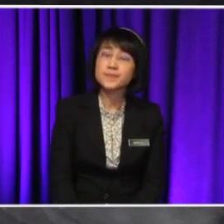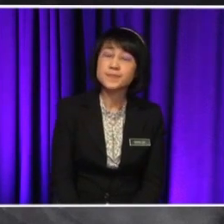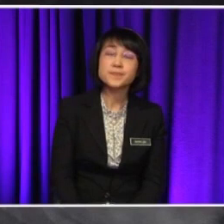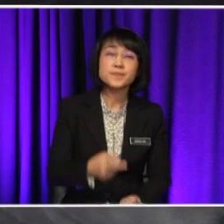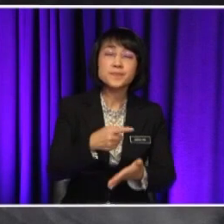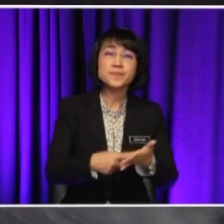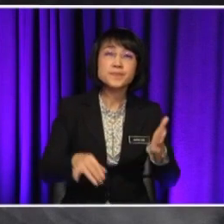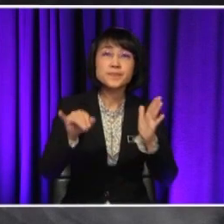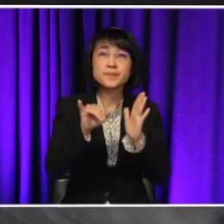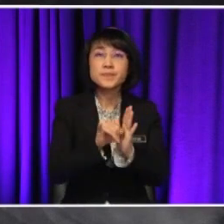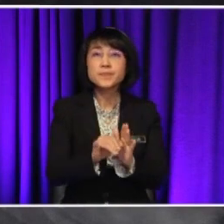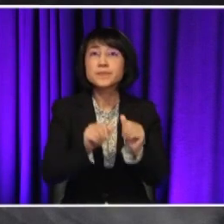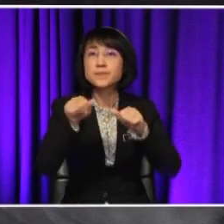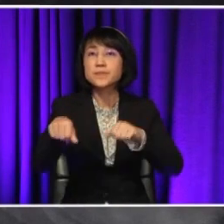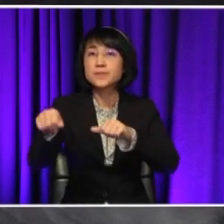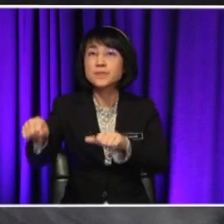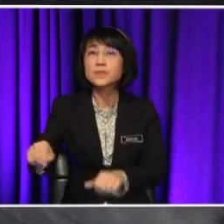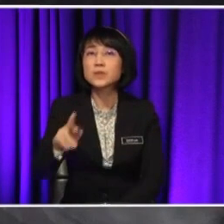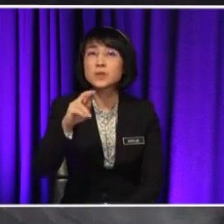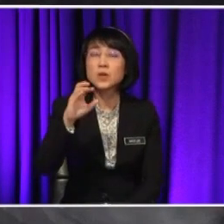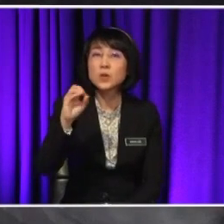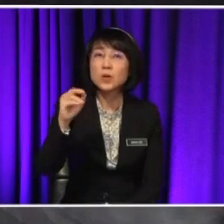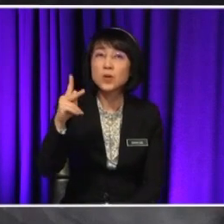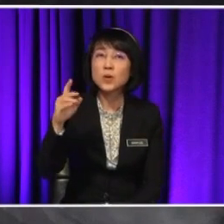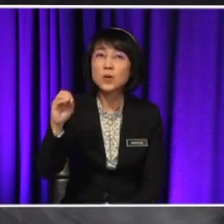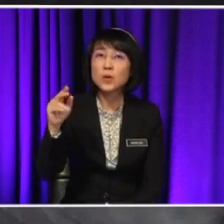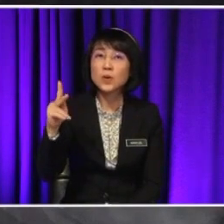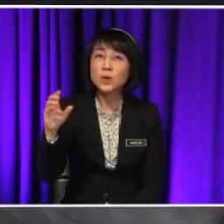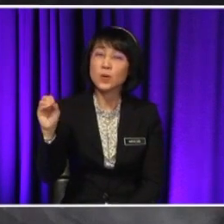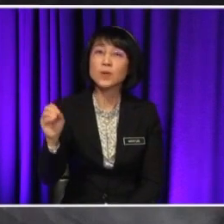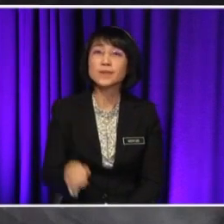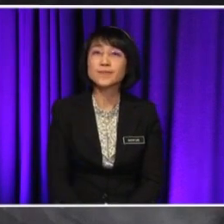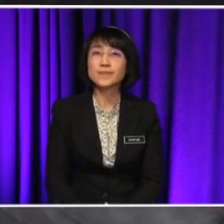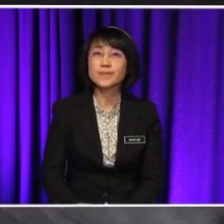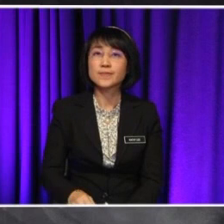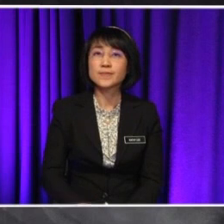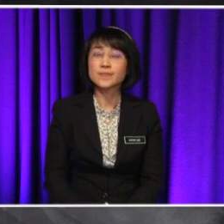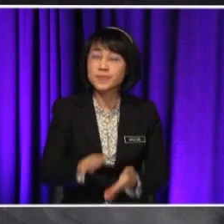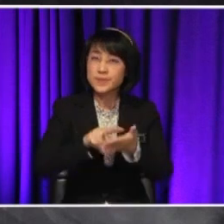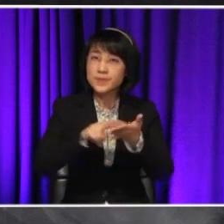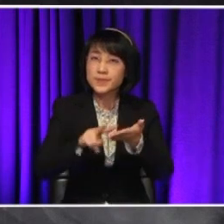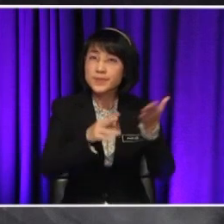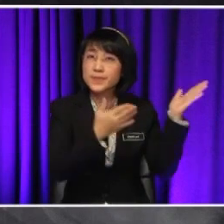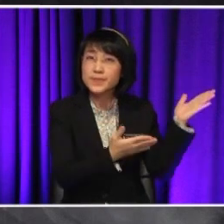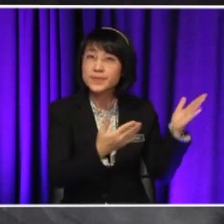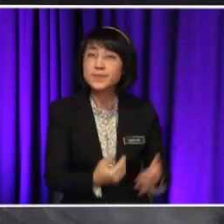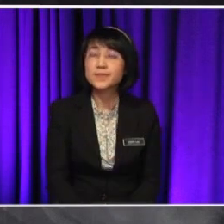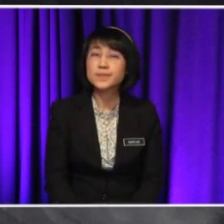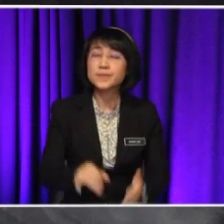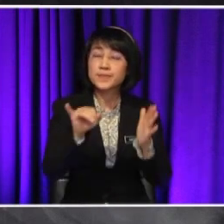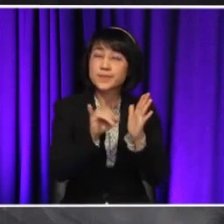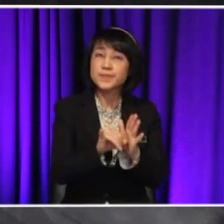identiti bagi aliran rococo? Bunyi macam sedap, eh? Rococo. Ha, okey. Apa dia? Identiti dia adalah